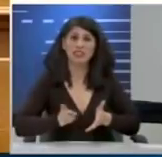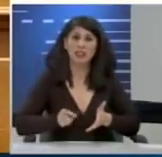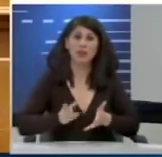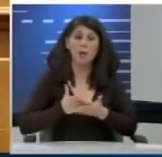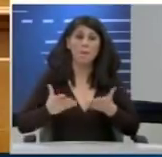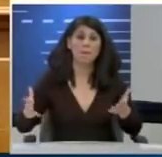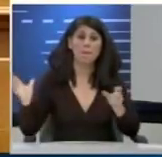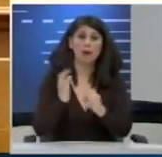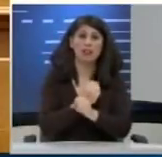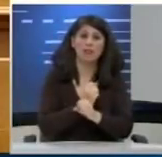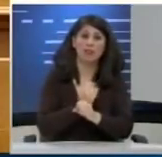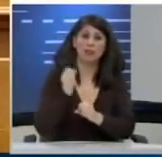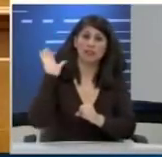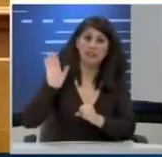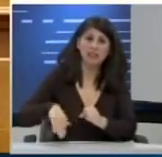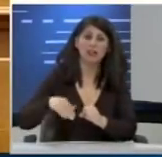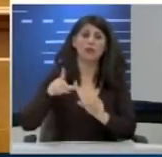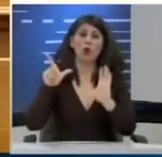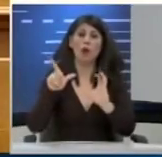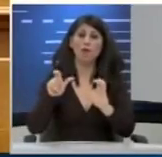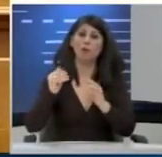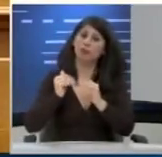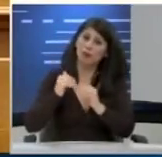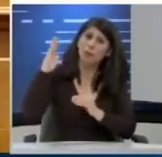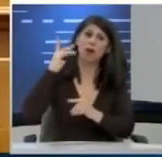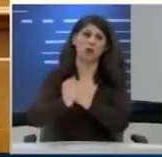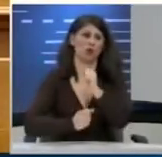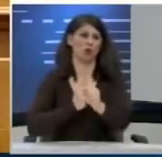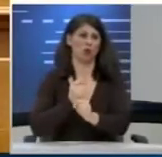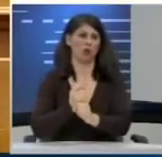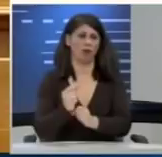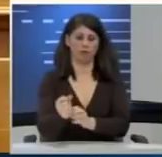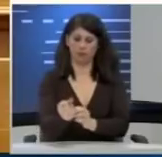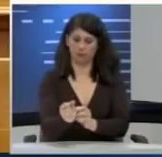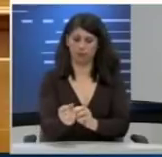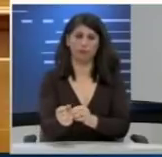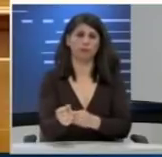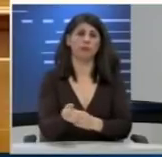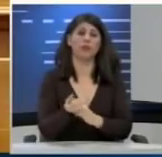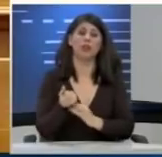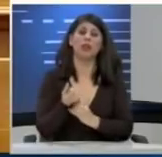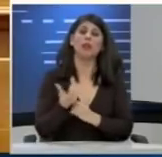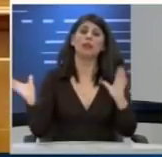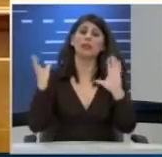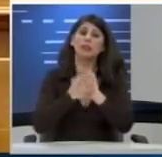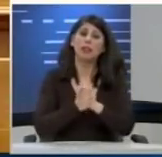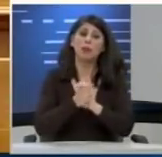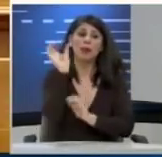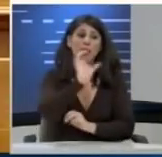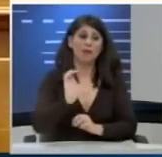μεγάλες κατακτήσεις των τελευταίων 70 και πλέον ετών. Την ίδια την Ενωμένη Ευρώπη, την ίδια τη